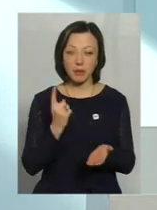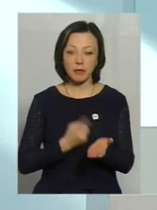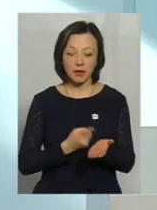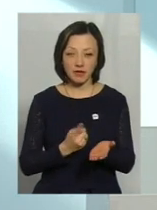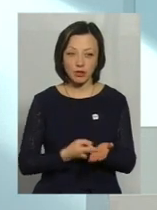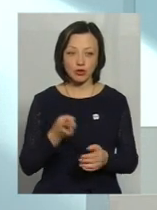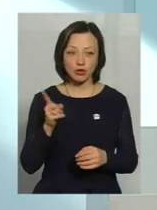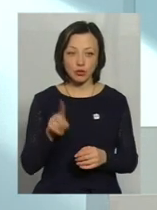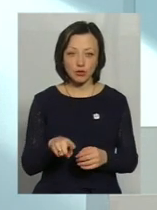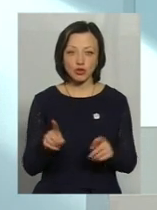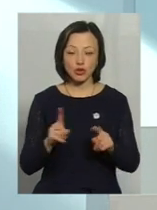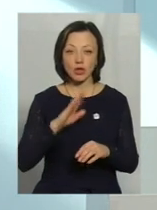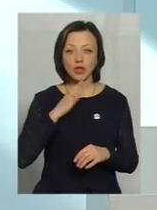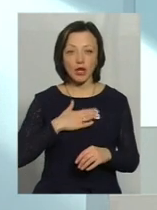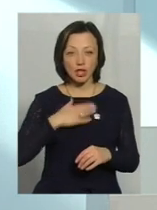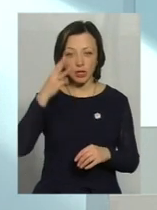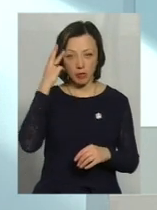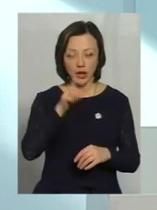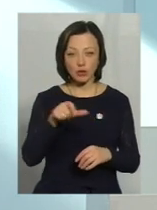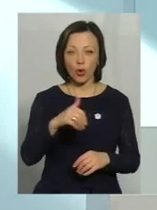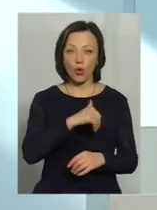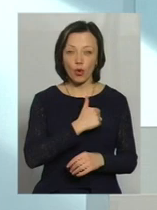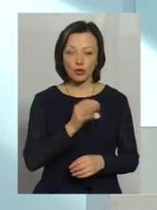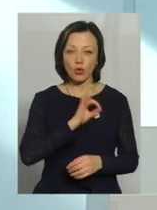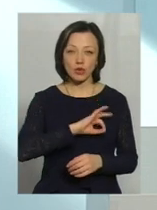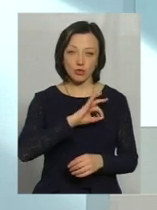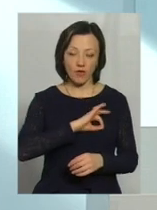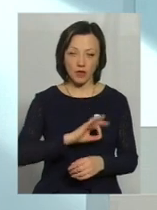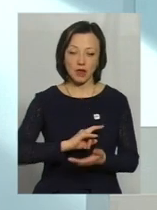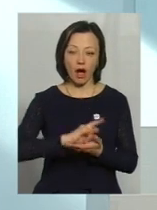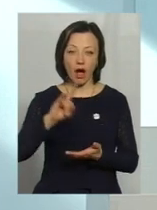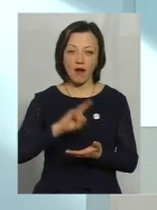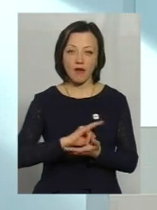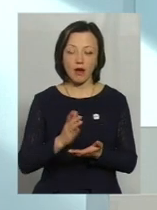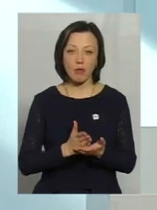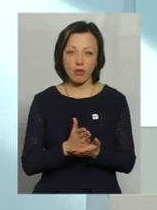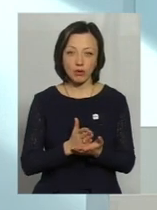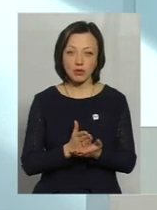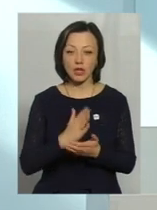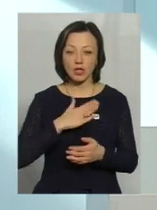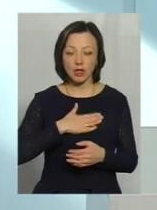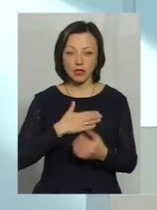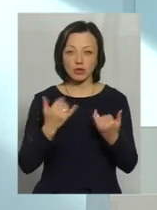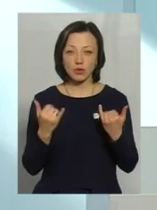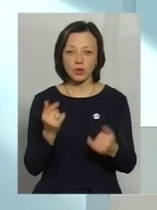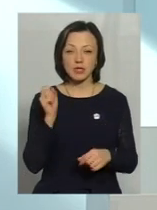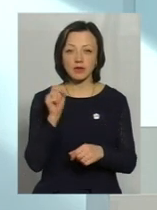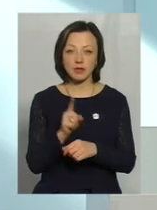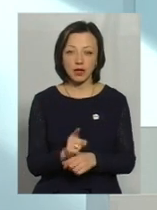тому, що наші хмельничани хочуть користуватися авіапослугами. І наша сьогодні